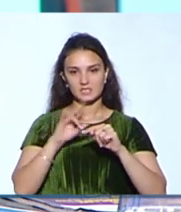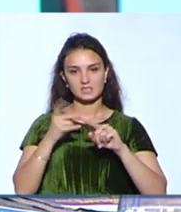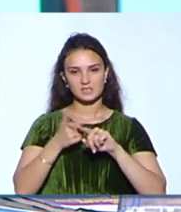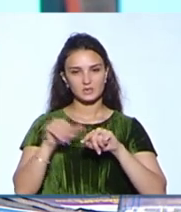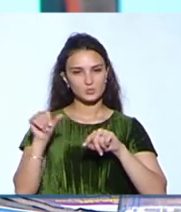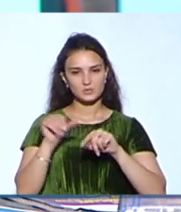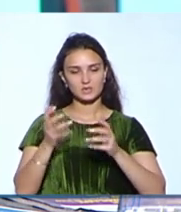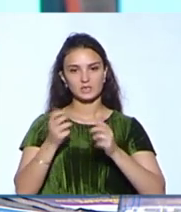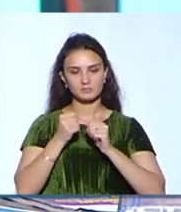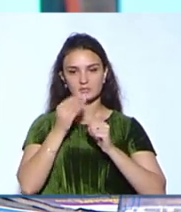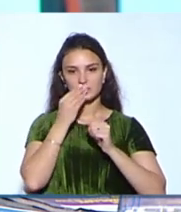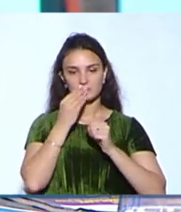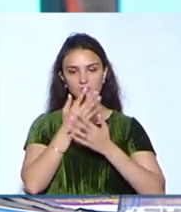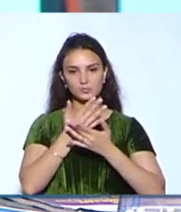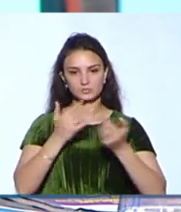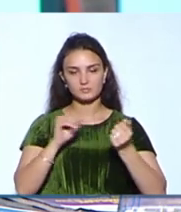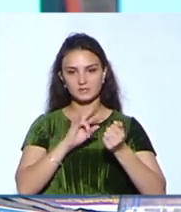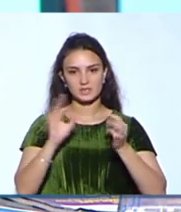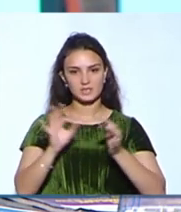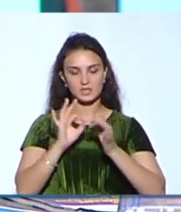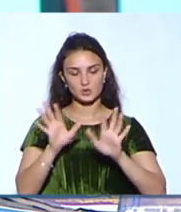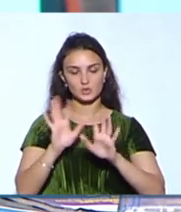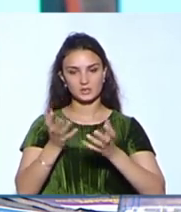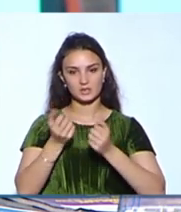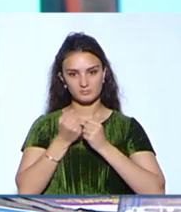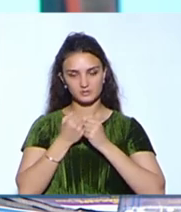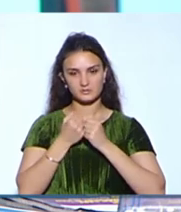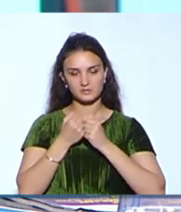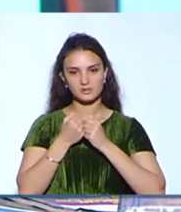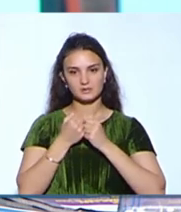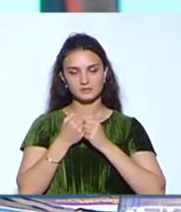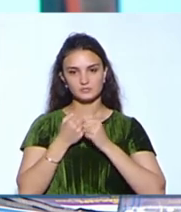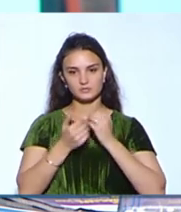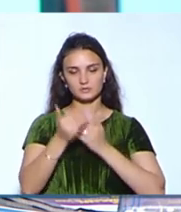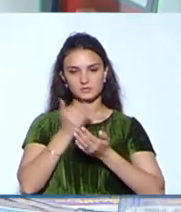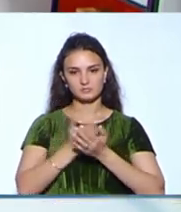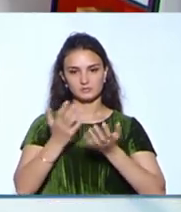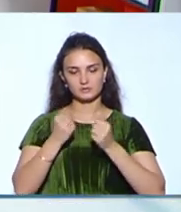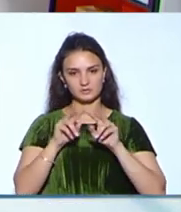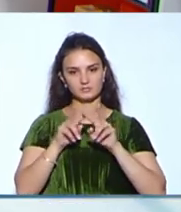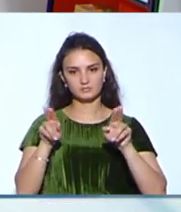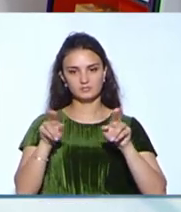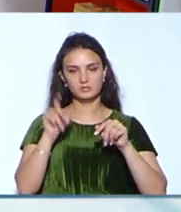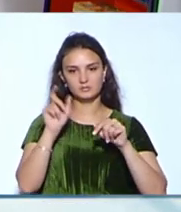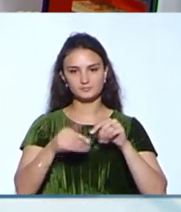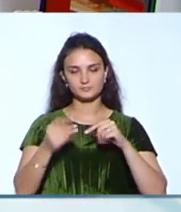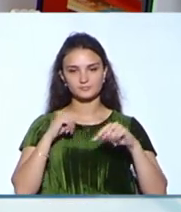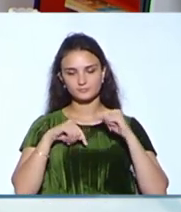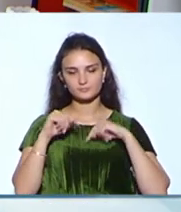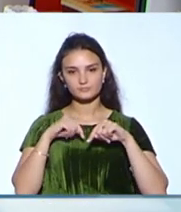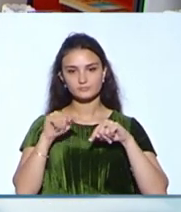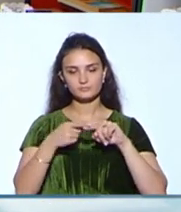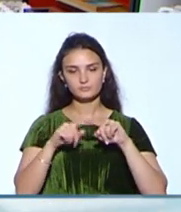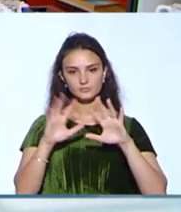ძალიან ცუდად იღებდნენ საკვებ პროდუქტებს, ან არასწორად იღებდნენ საკვებ პროდუქტებს, შედეგი მიიღეს ერთი და იგივე. ანუ ადამიანის ორგანიზმი